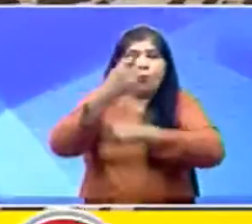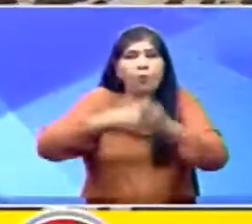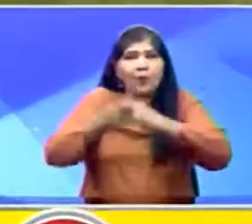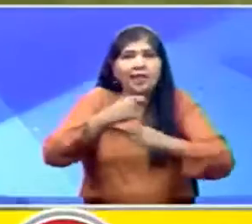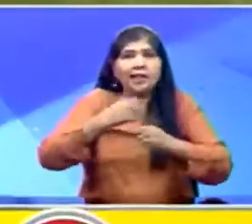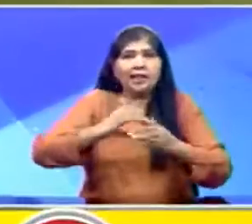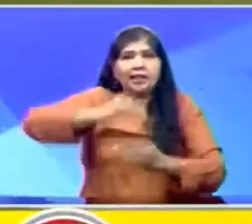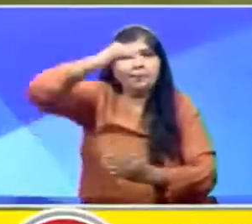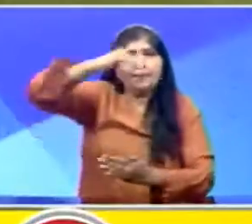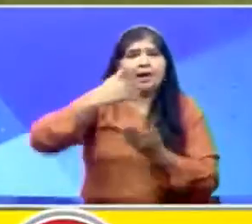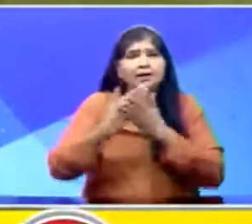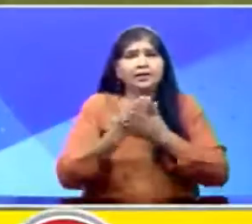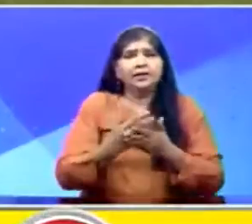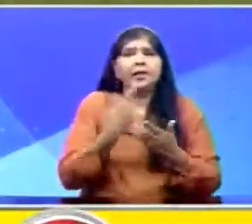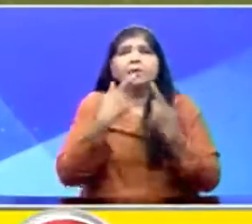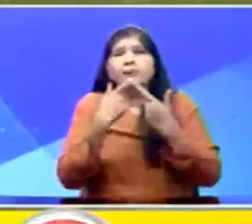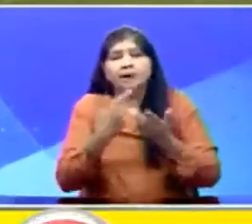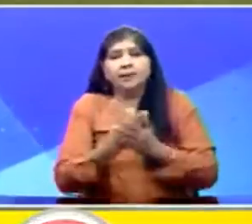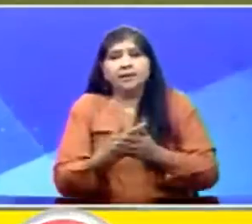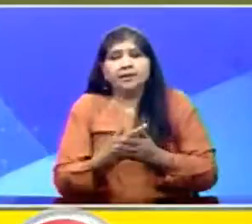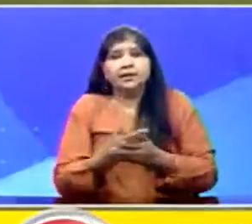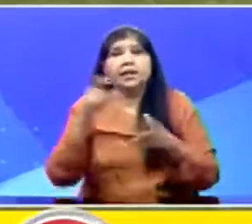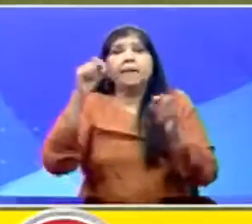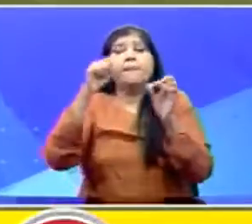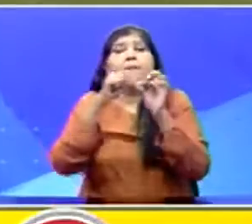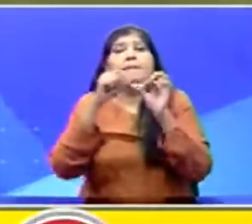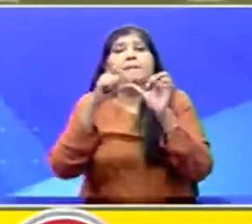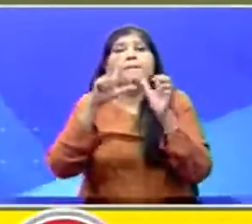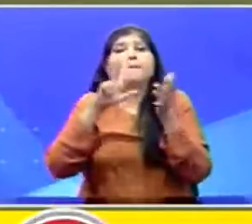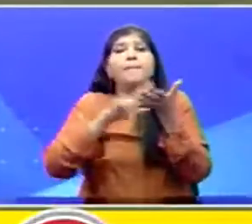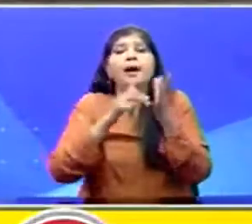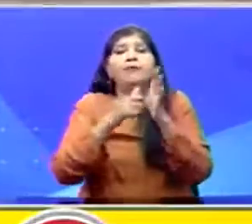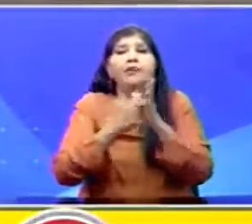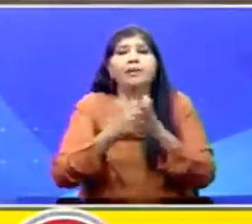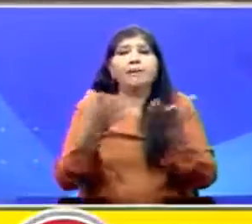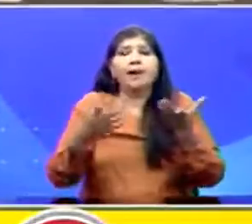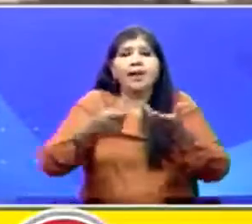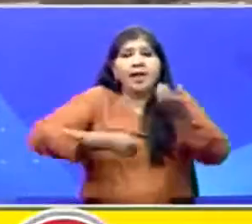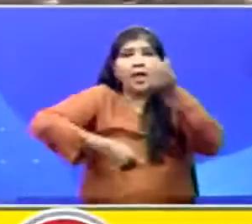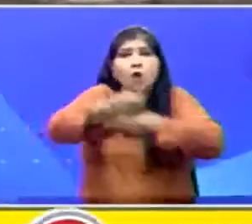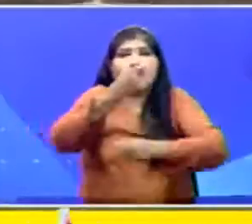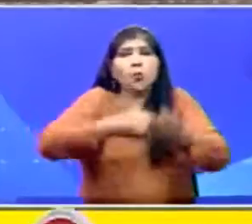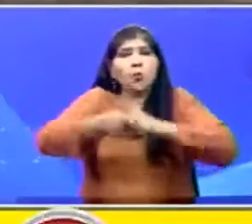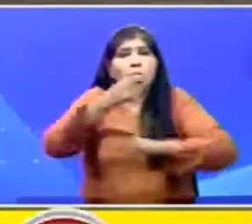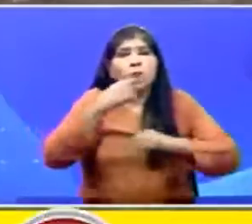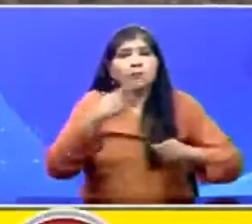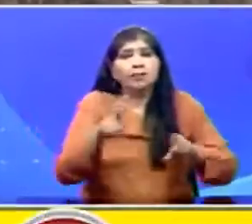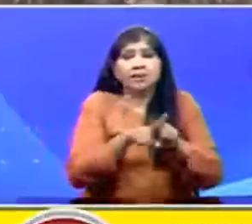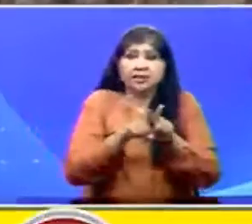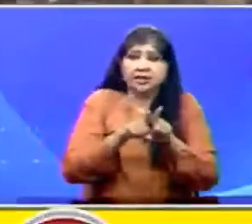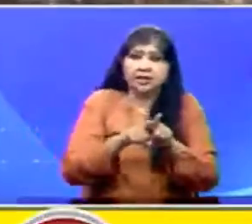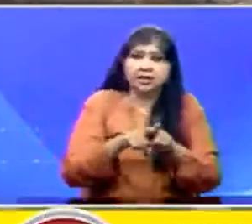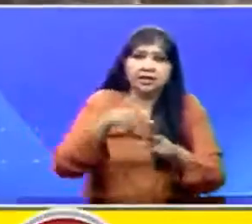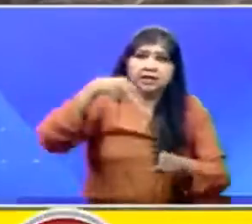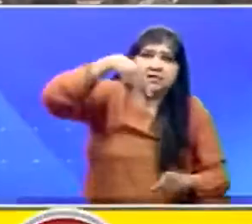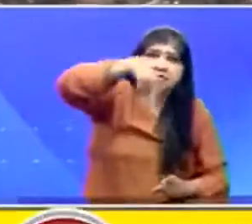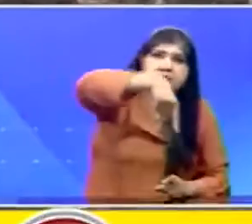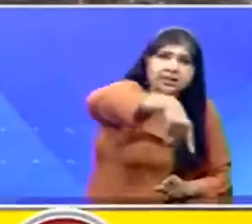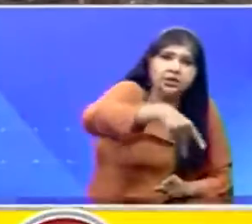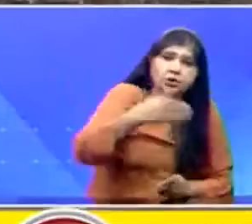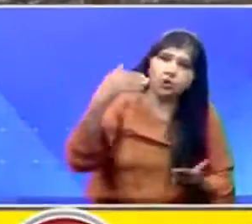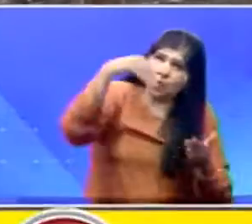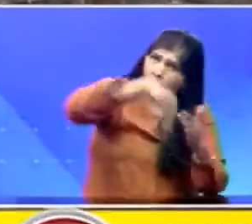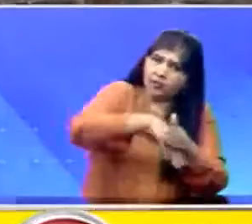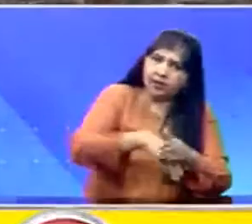चर्चा के थी बावडी उन बड़े कुओं को कहते हैं, जिन तक सीधियों से उतर कर